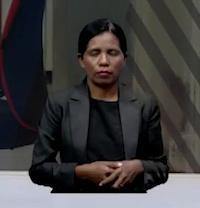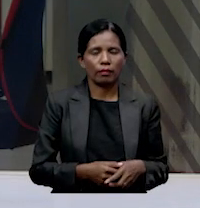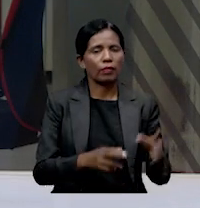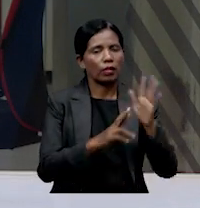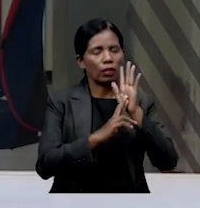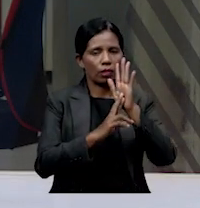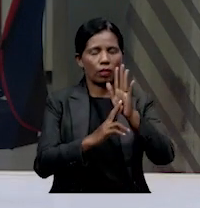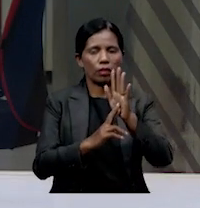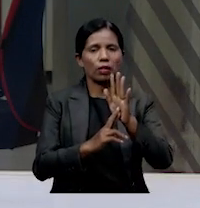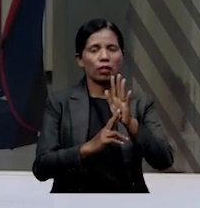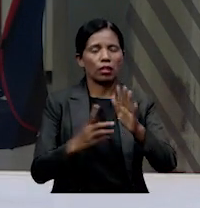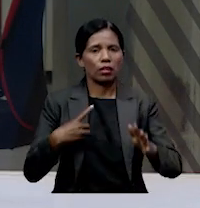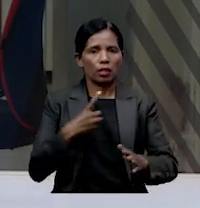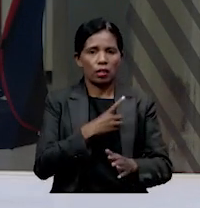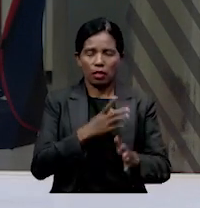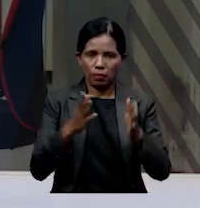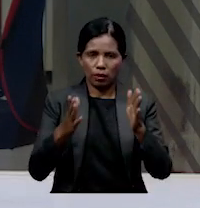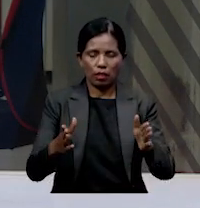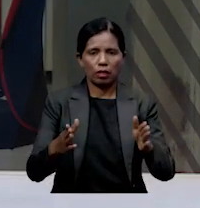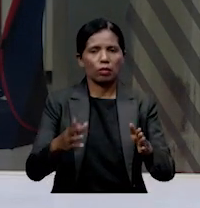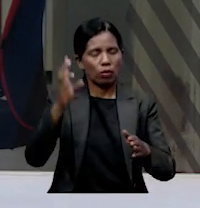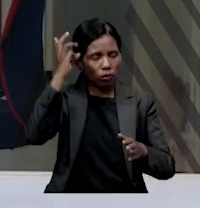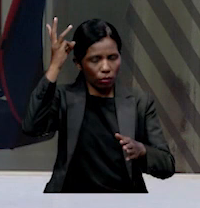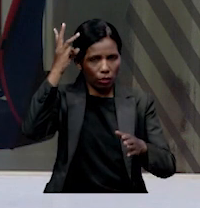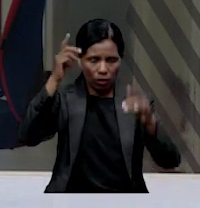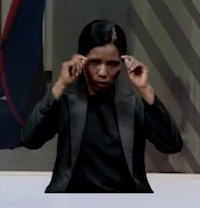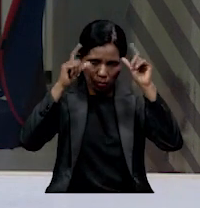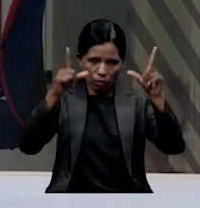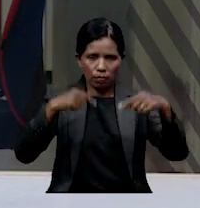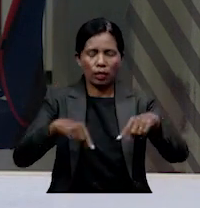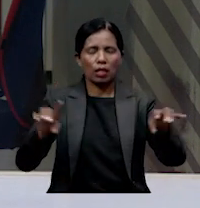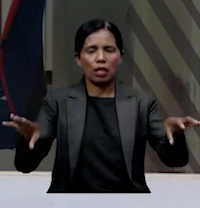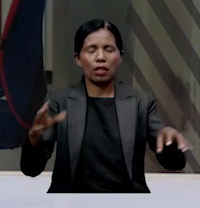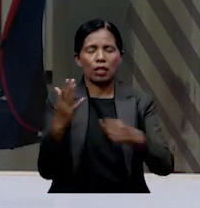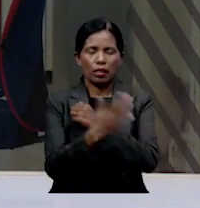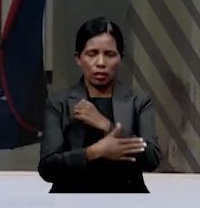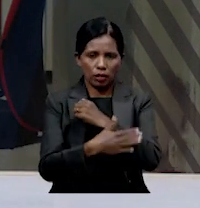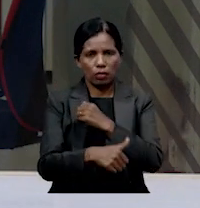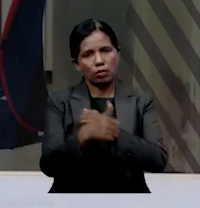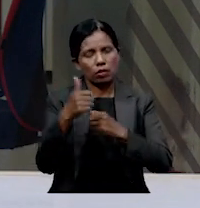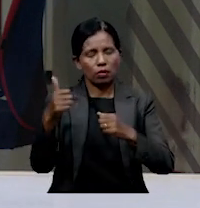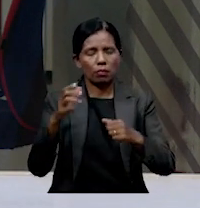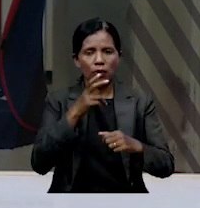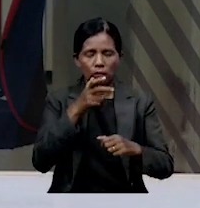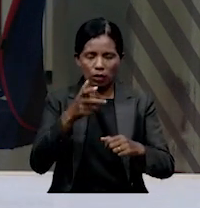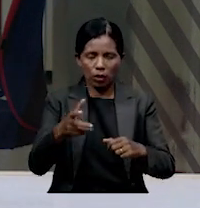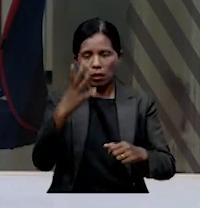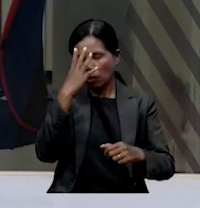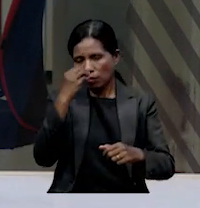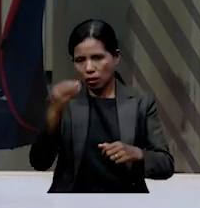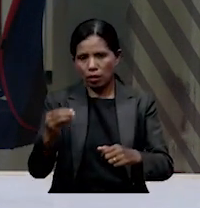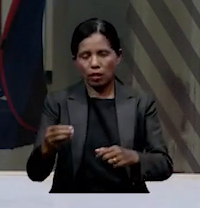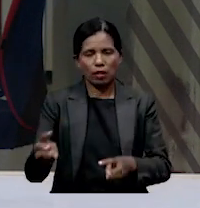Representante povo ia uma fuku parlamento preocupa Timor-Oam barai liur toba deit ia jardim no estrada Nininsira.